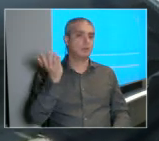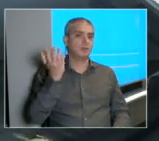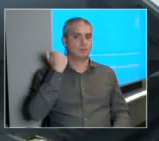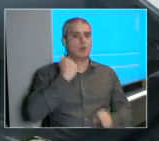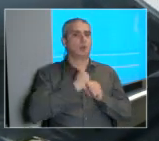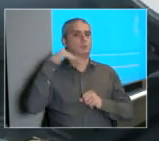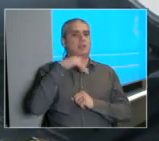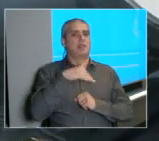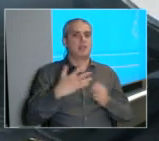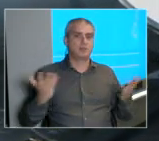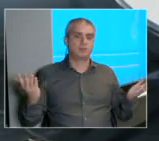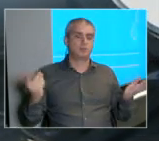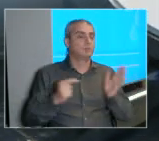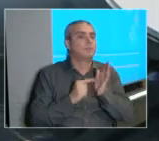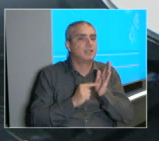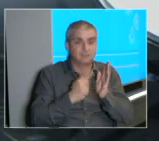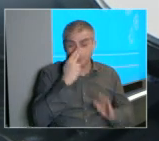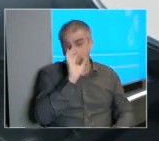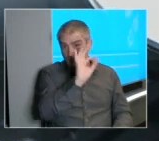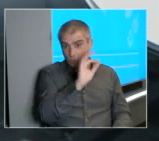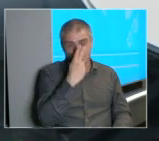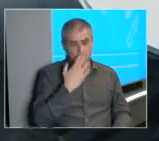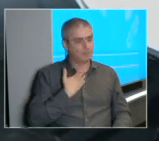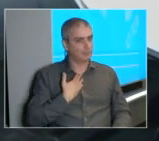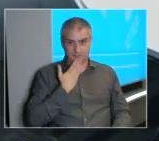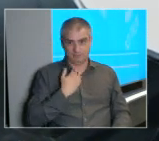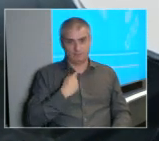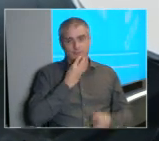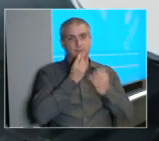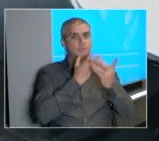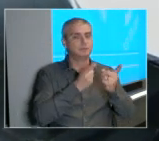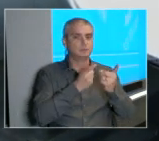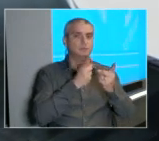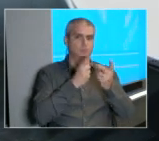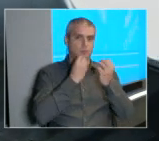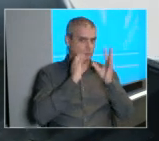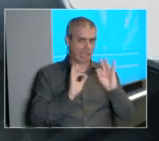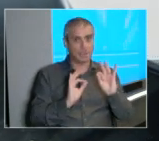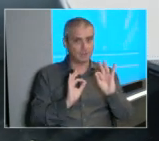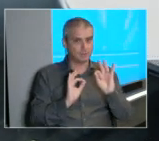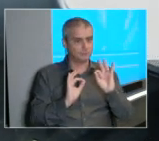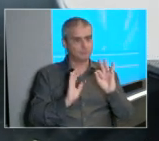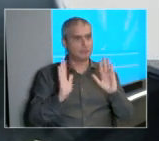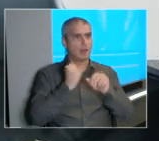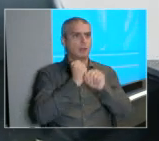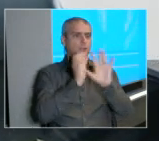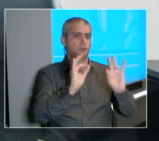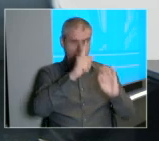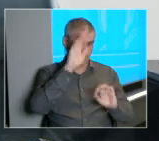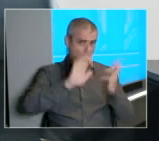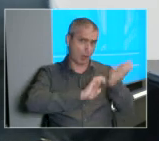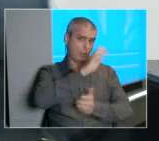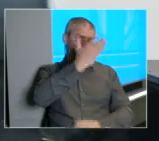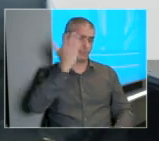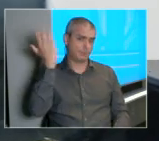להביא להידרדרות. לכן מבחינתו ומבחינת ישראל, וזה המסר, שהוא מסר אמיתי, אל תעשה כלום כי אתה עלול